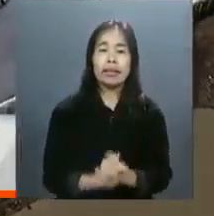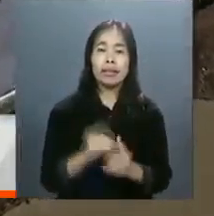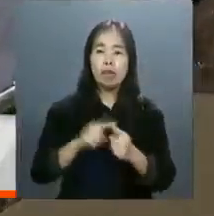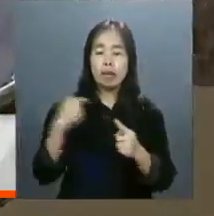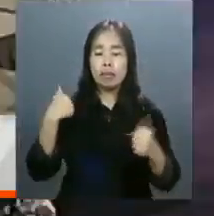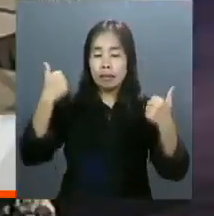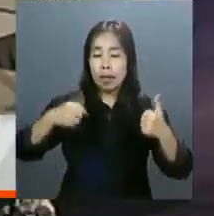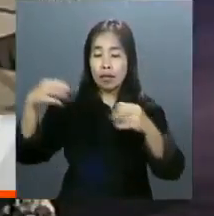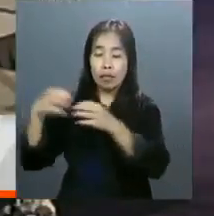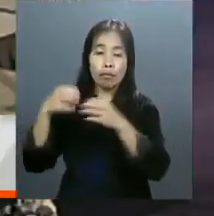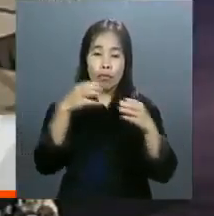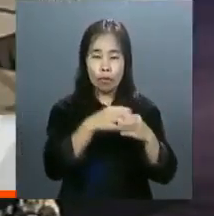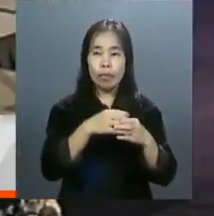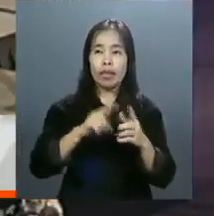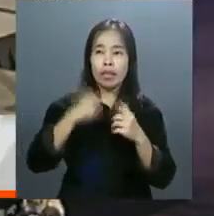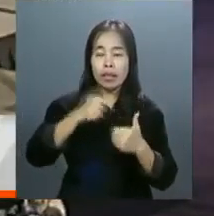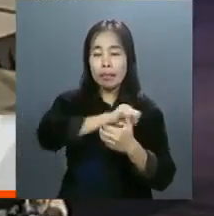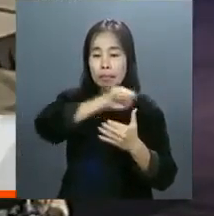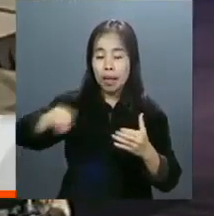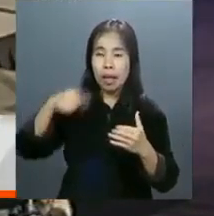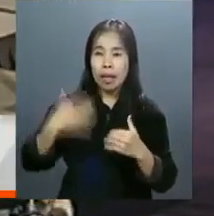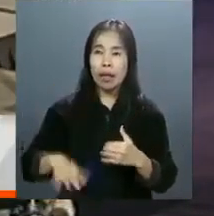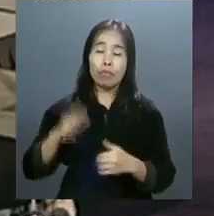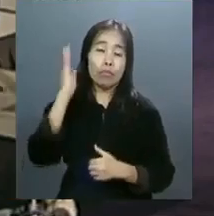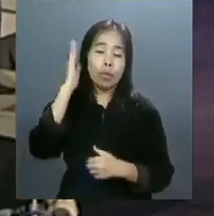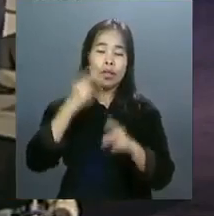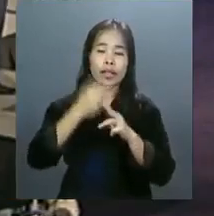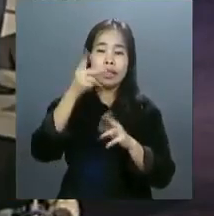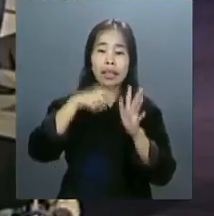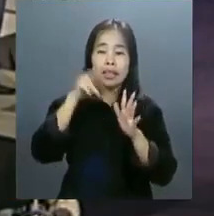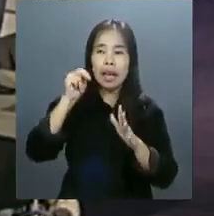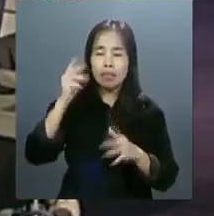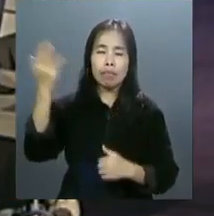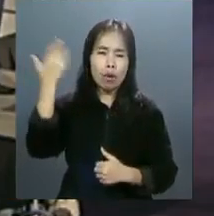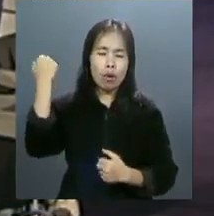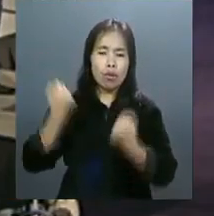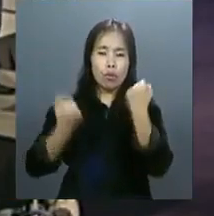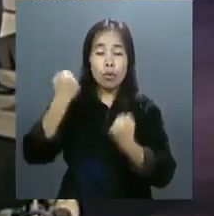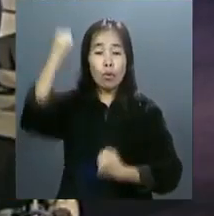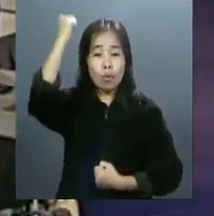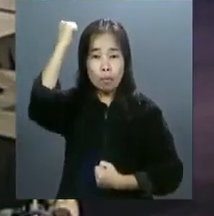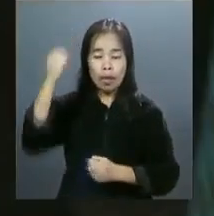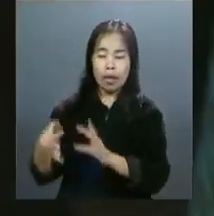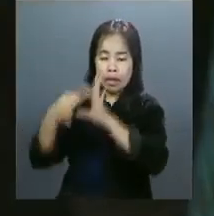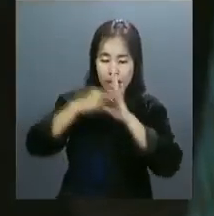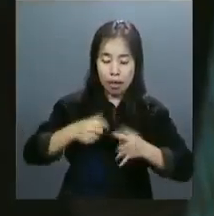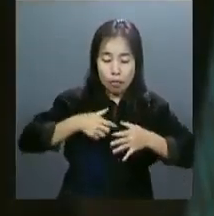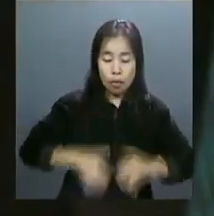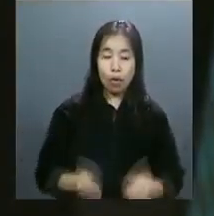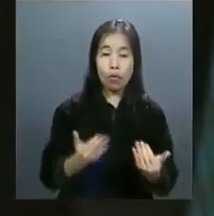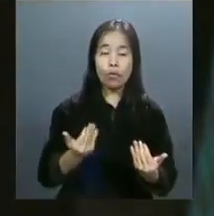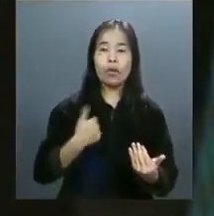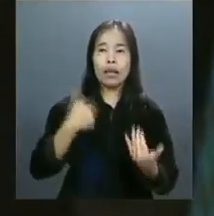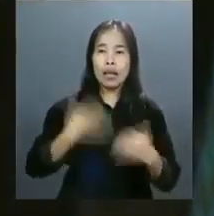ากพรรคอนุรักษ์นิยมทำให้ในคานซึ่งเป็นลูกชายของคนขับรถเมล์จากปากีสถานกลายเป็นชาวมุสลิมคนแรกที่ได้ดำรงต